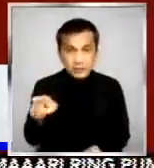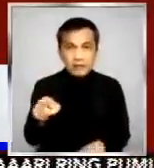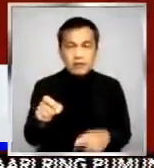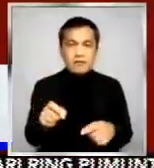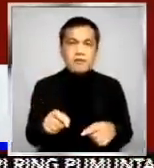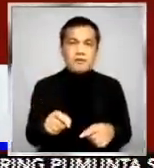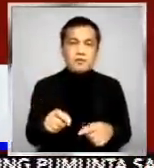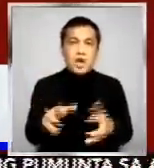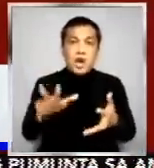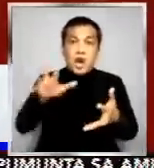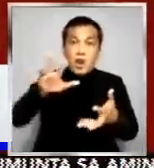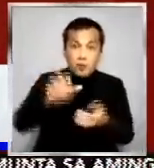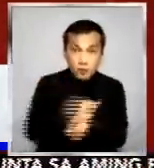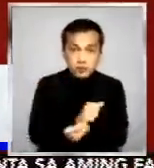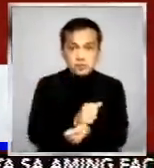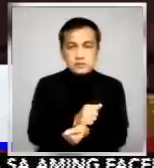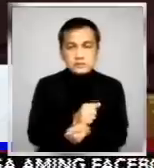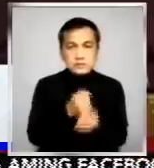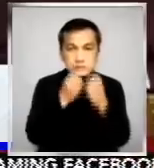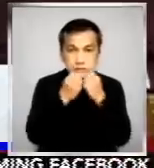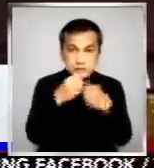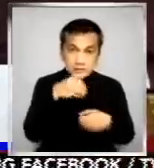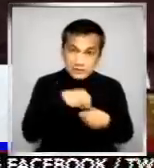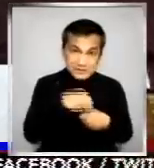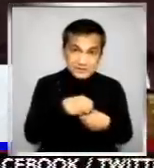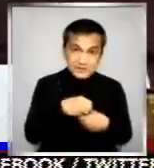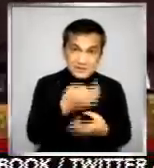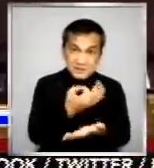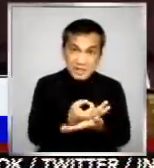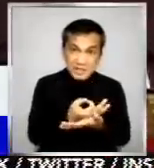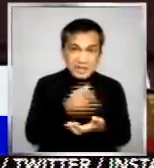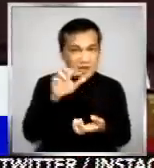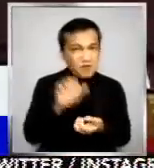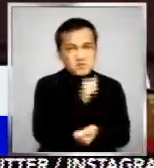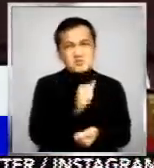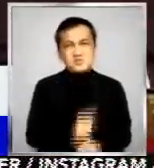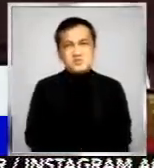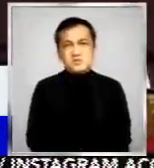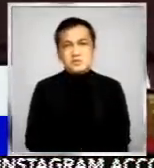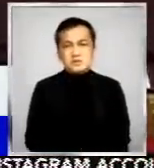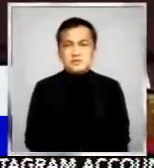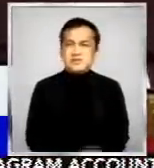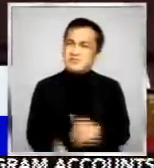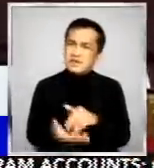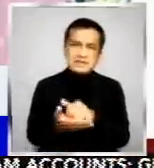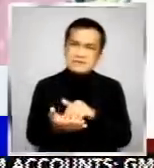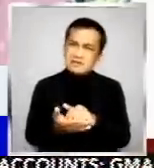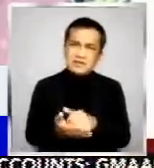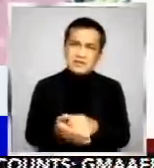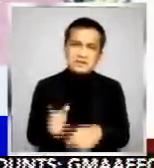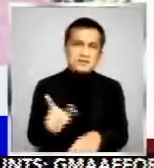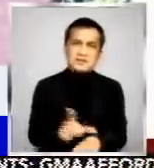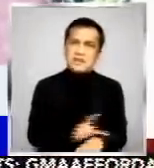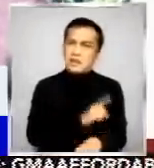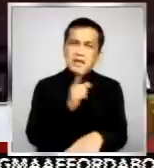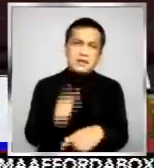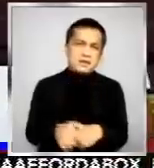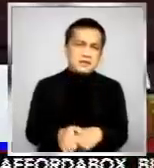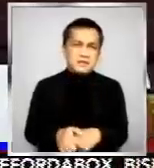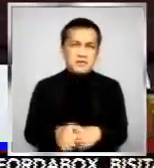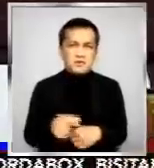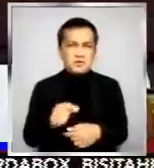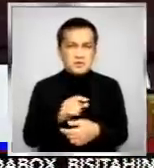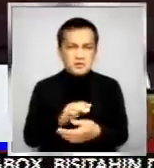ang kanyang ipon. Hirap talaga, sir. Matagal-tagal na kami hindi tutugtog kasi pandemya na, hindi na